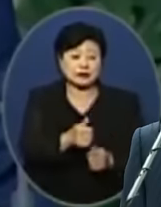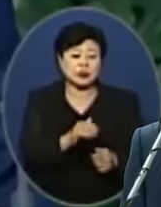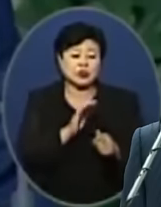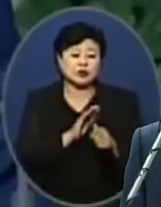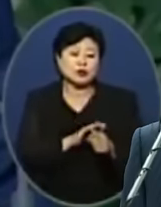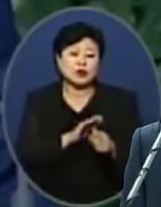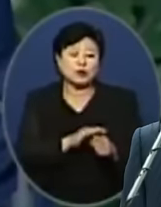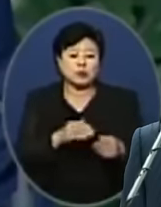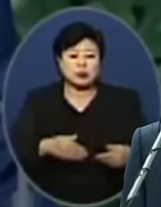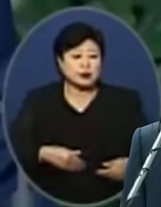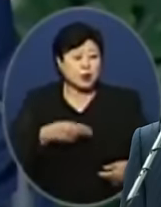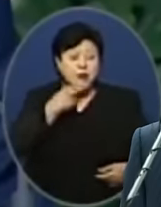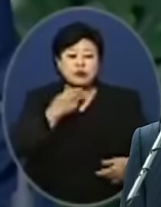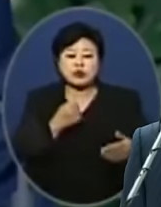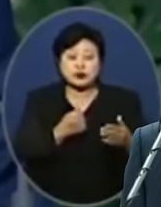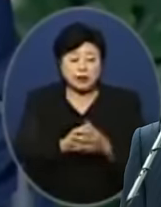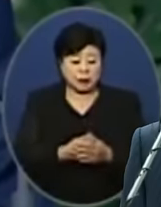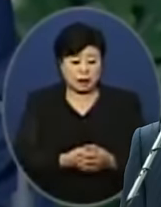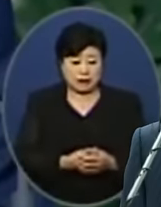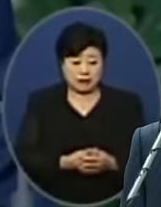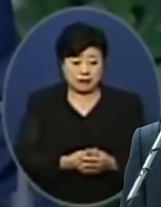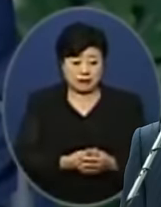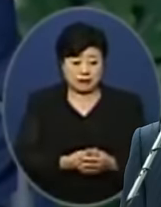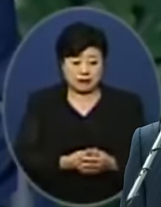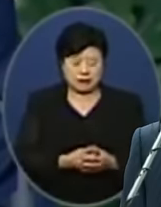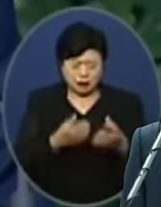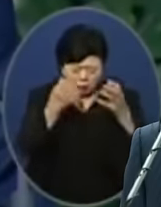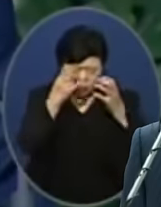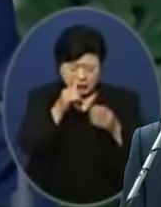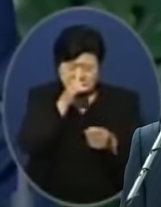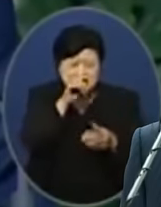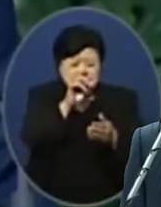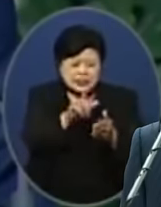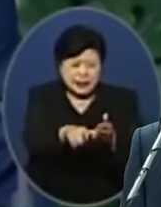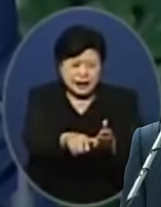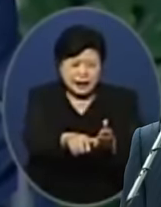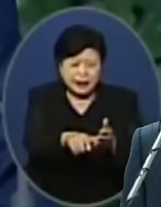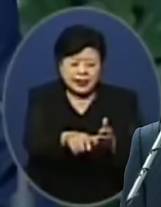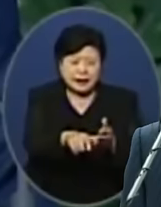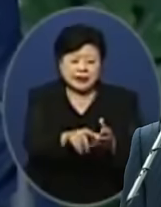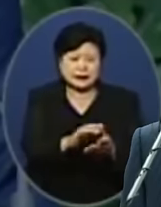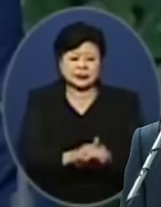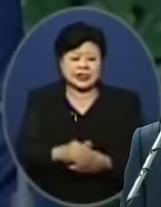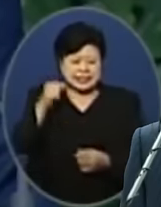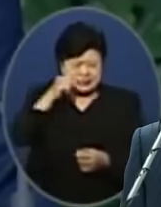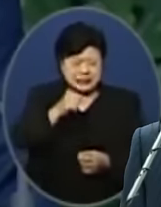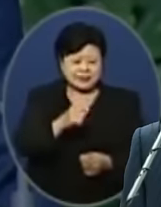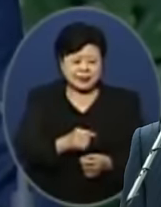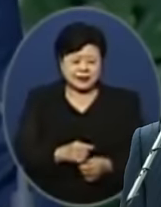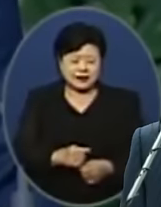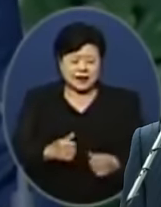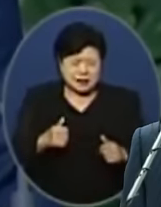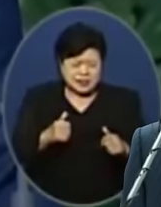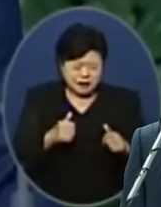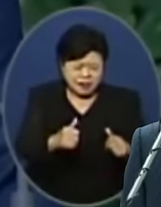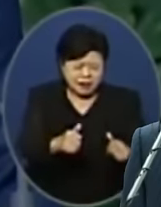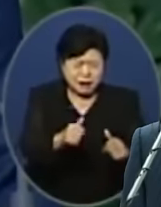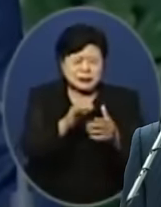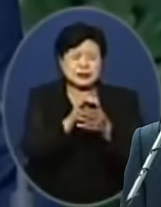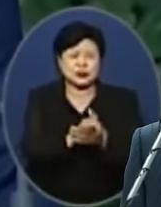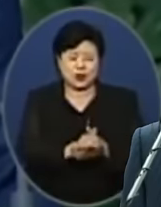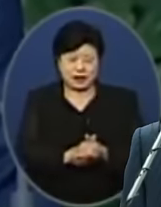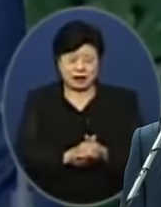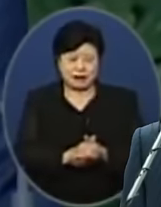도우심이 필요 없기 때문에 그런 것입니다. 고난이 있으면 새벽에 교회 나가지 말라 해도